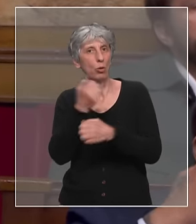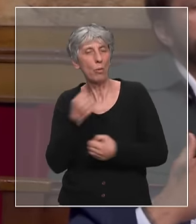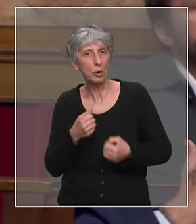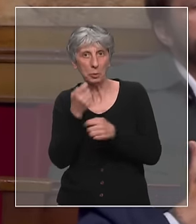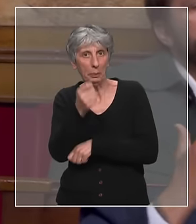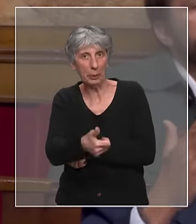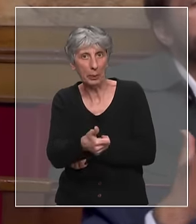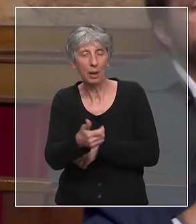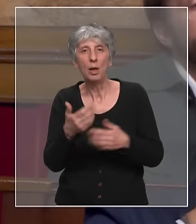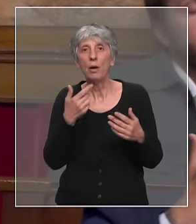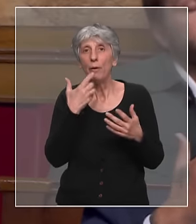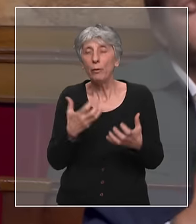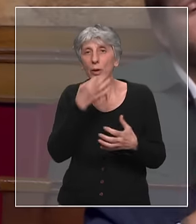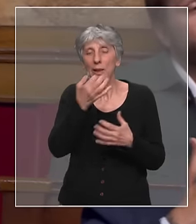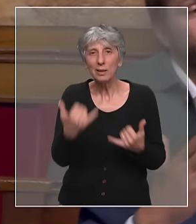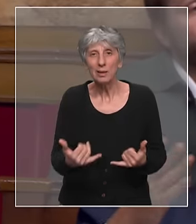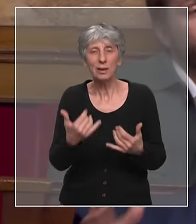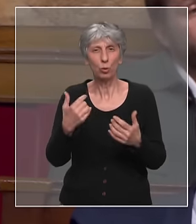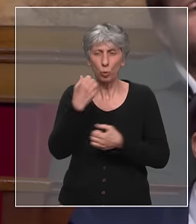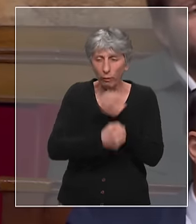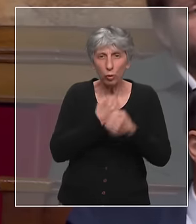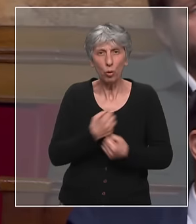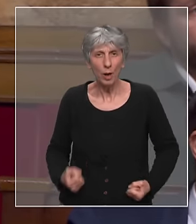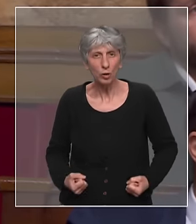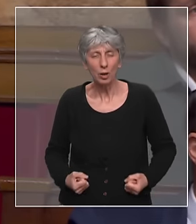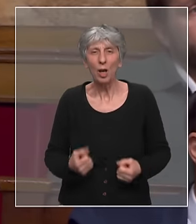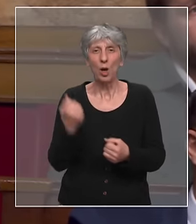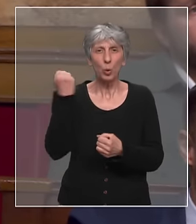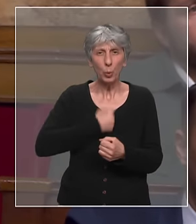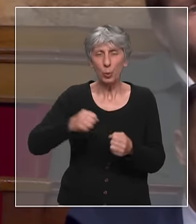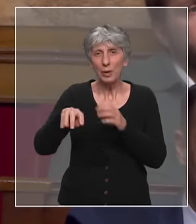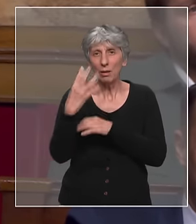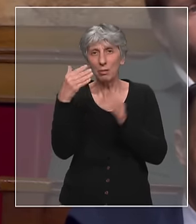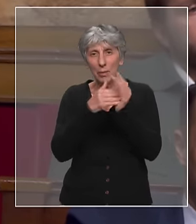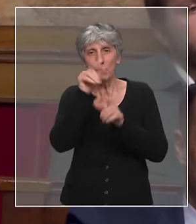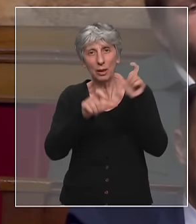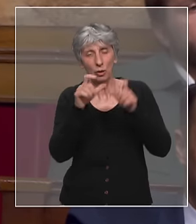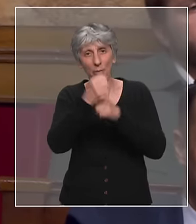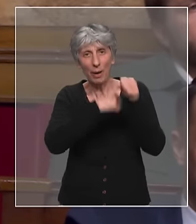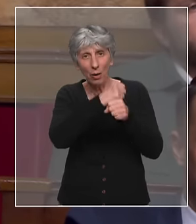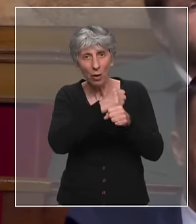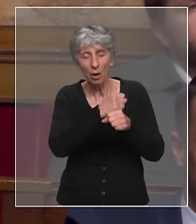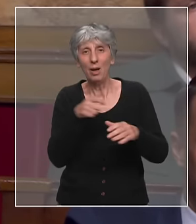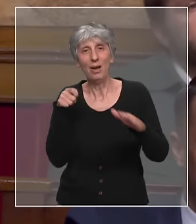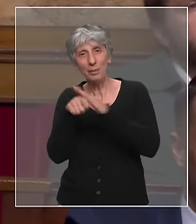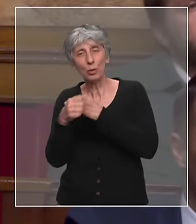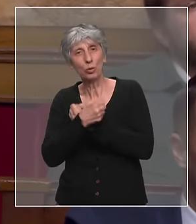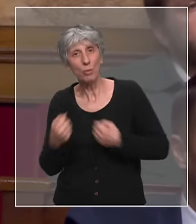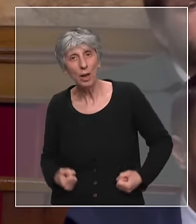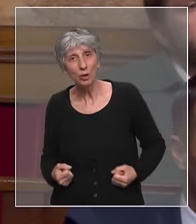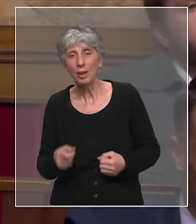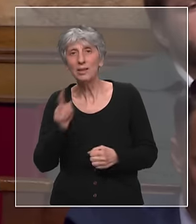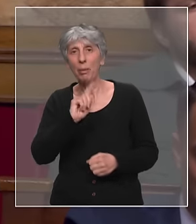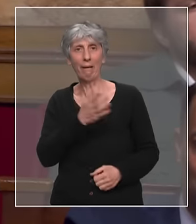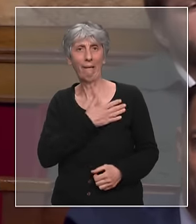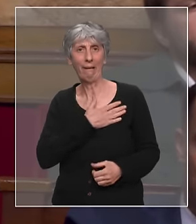souffrance, que le chômage tue directement 14 000 personnes par an. Je veux rappeler aussi que l'indemnisation du chômage n'est pas la charité,